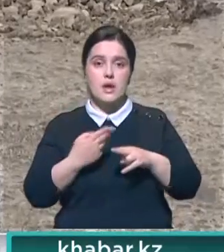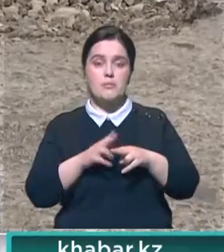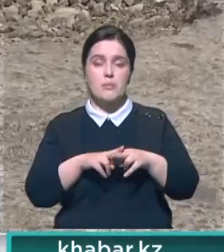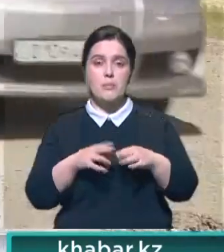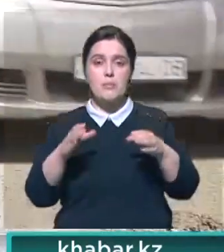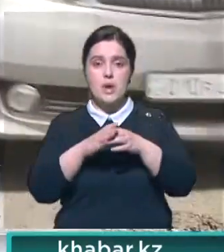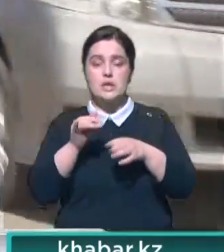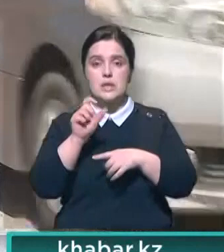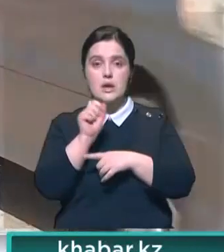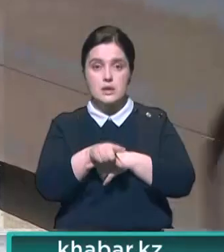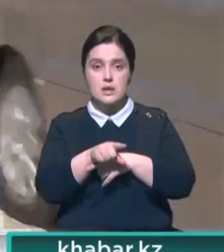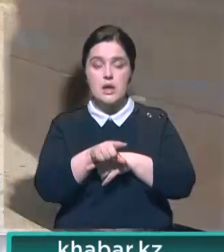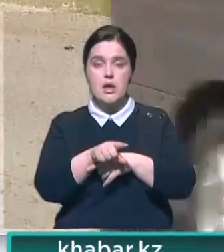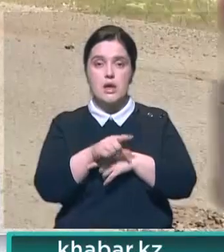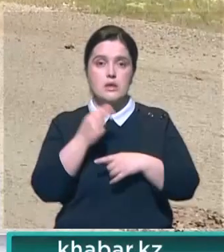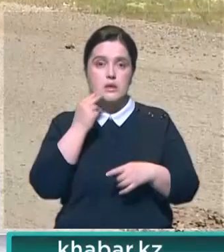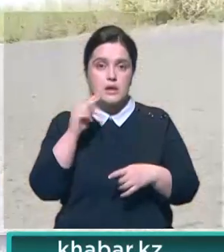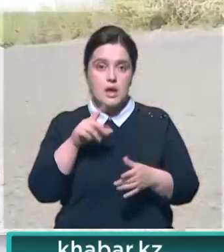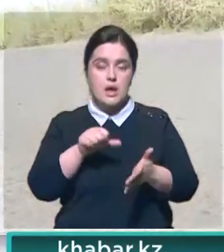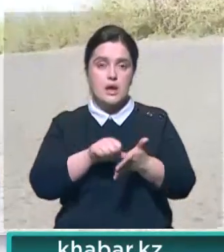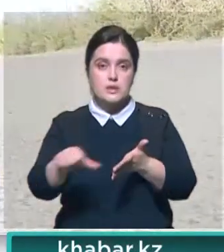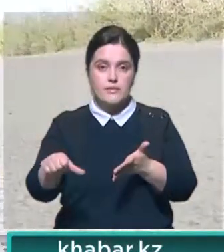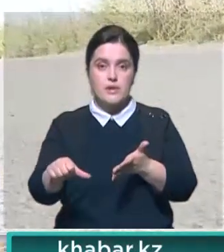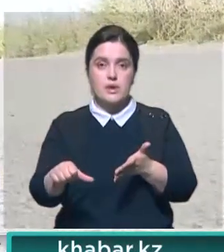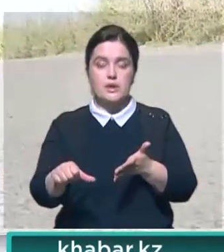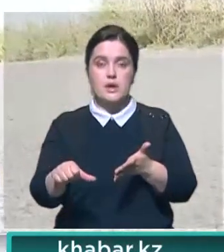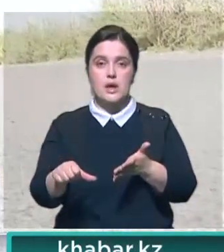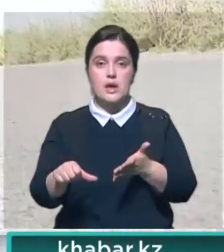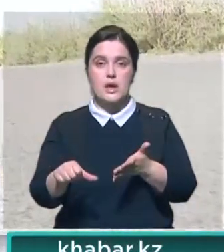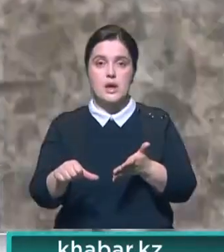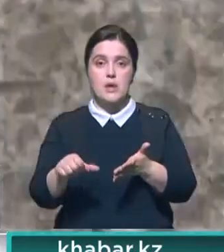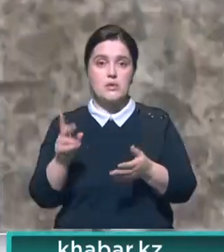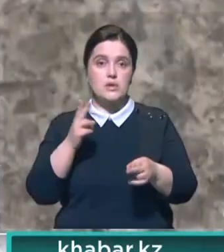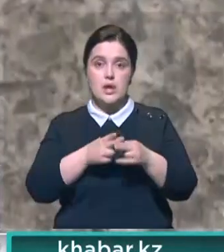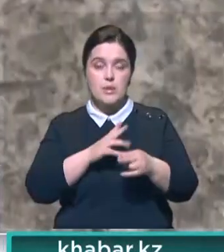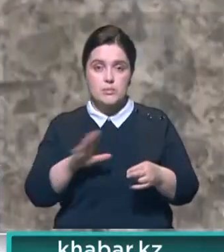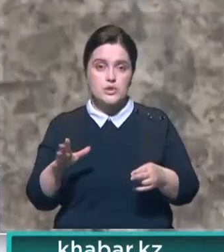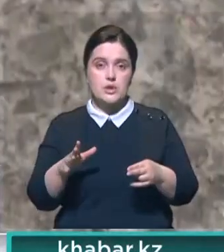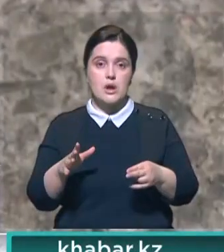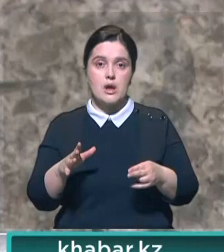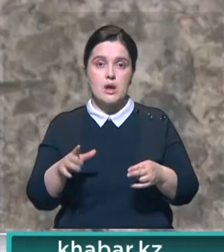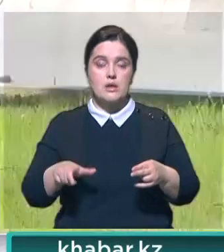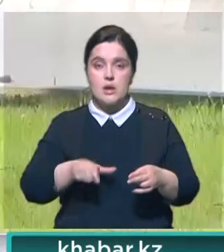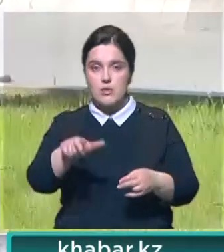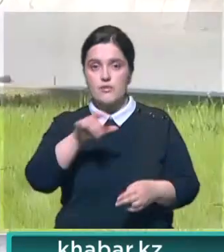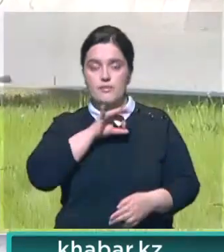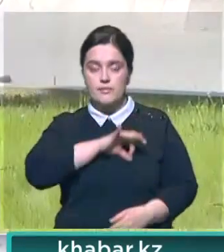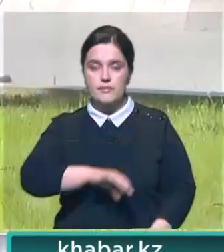заказчиков, считают сельчане. Качество асфальта не соответствует стандартам. Но это не помешало сдать дорогу в эксплуатацию.